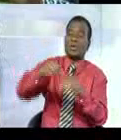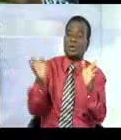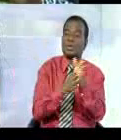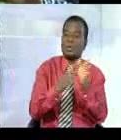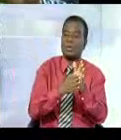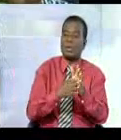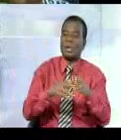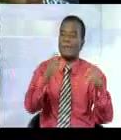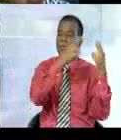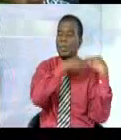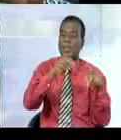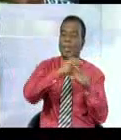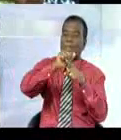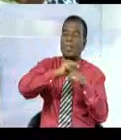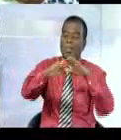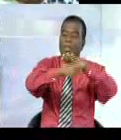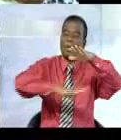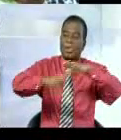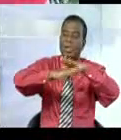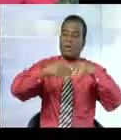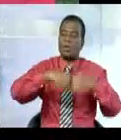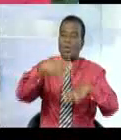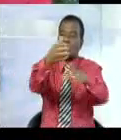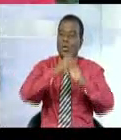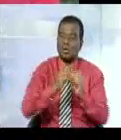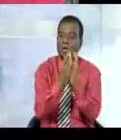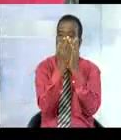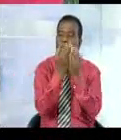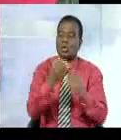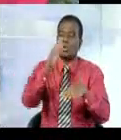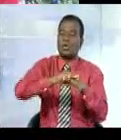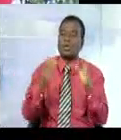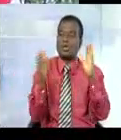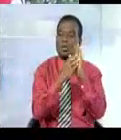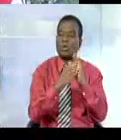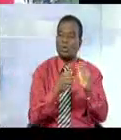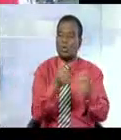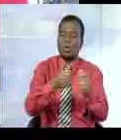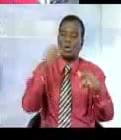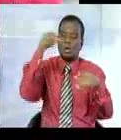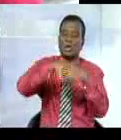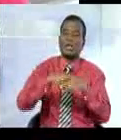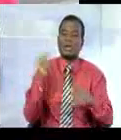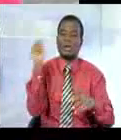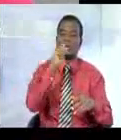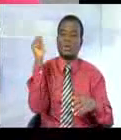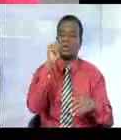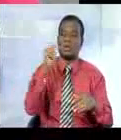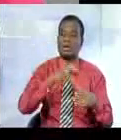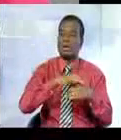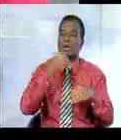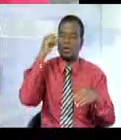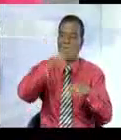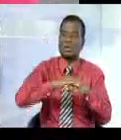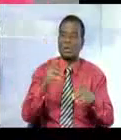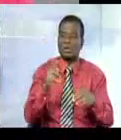C'est responsable de la formation de base ont reçu des documents sur le code de conduite dans les toilettes et le code au point d'eau.